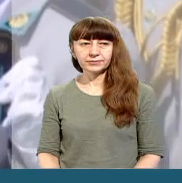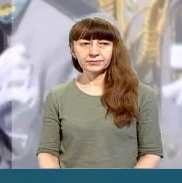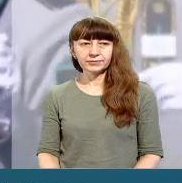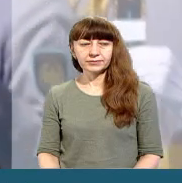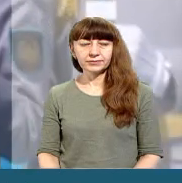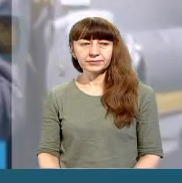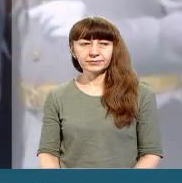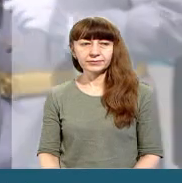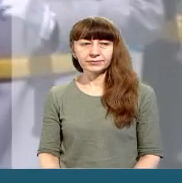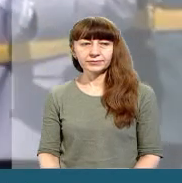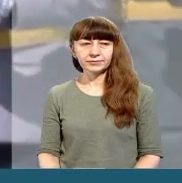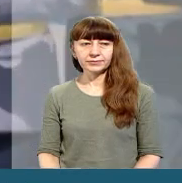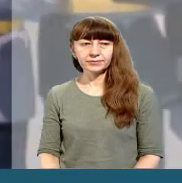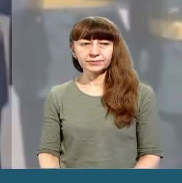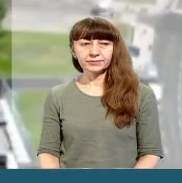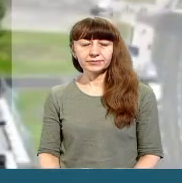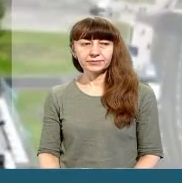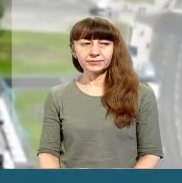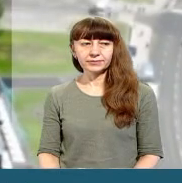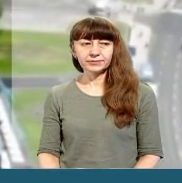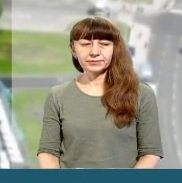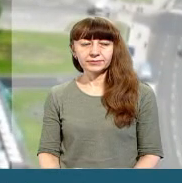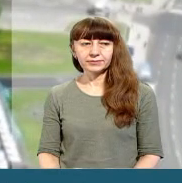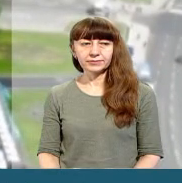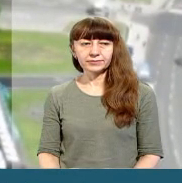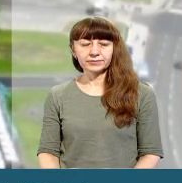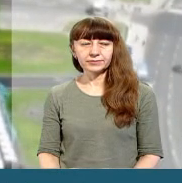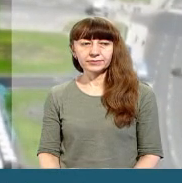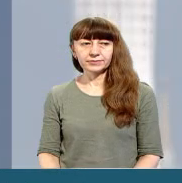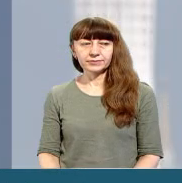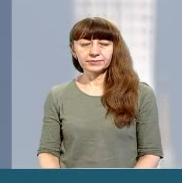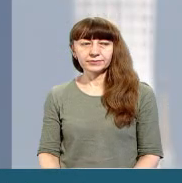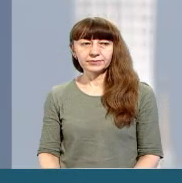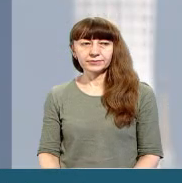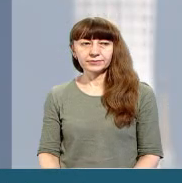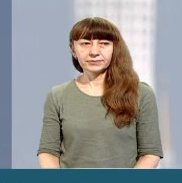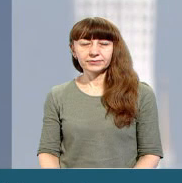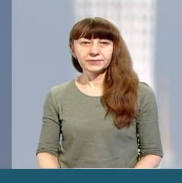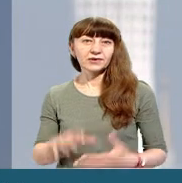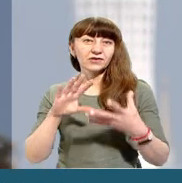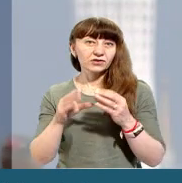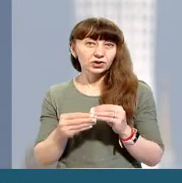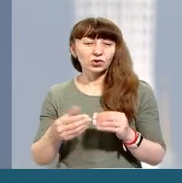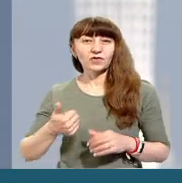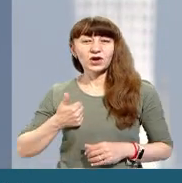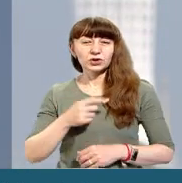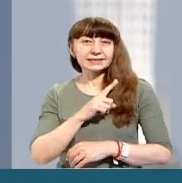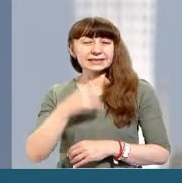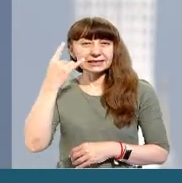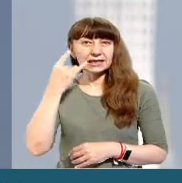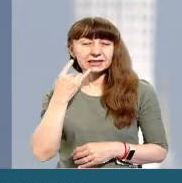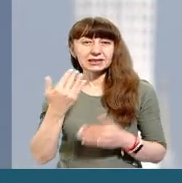Осылай. Осылайша еліміздің қарулы күштері бүгін